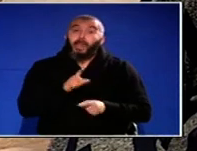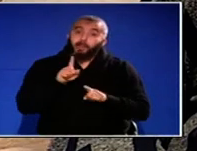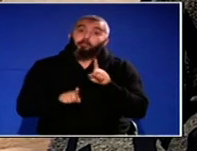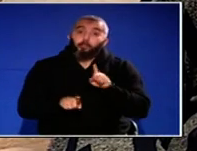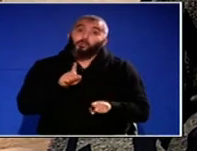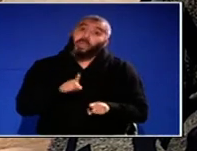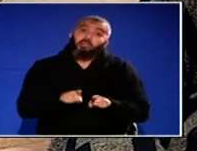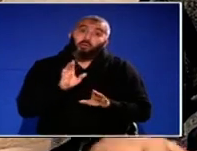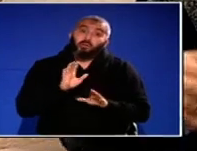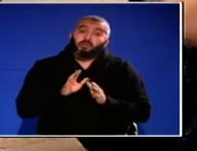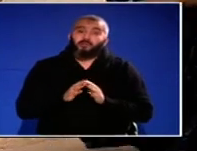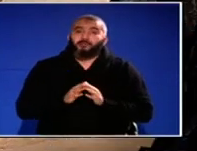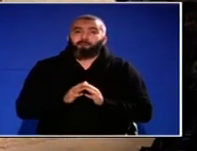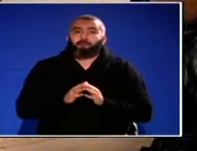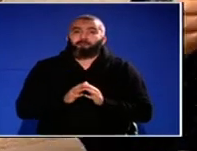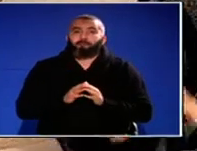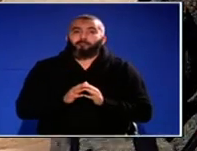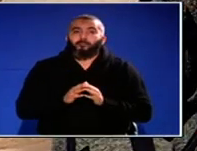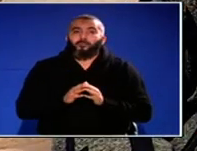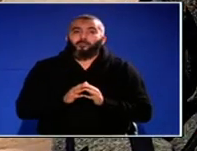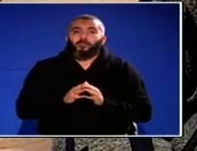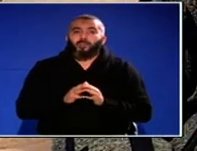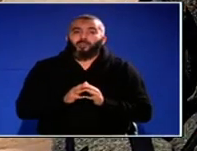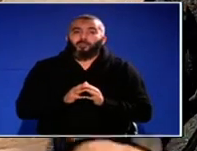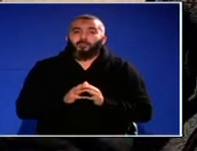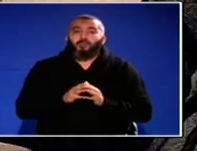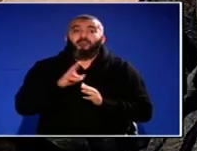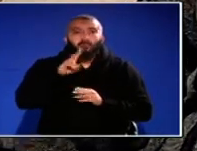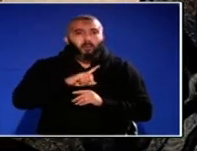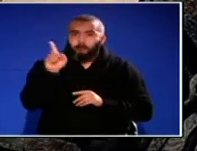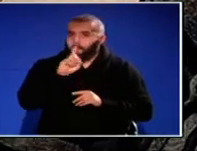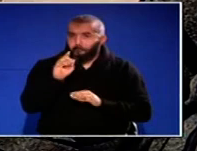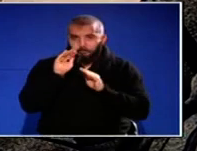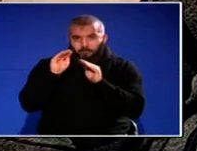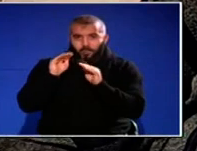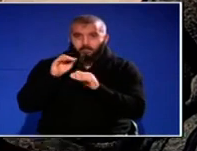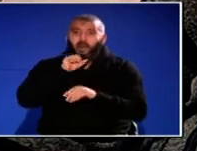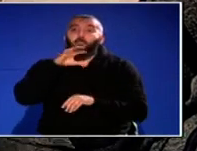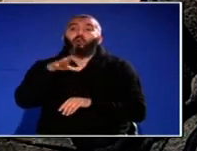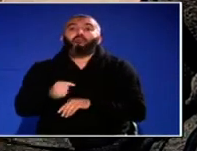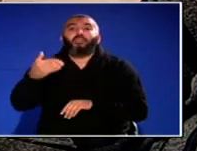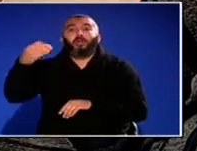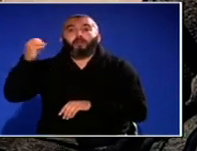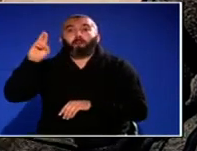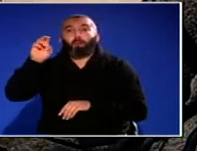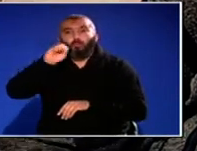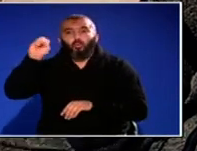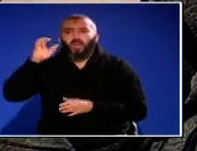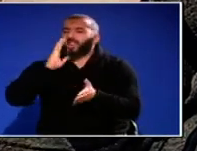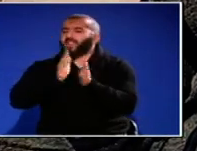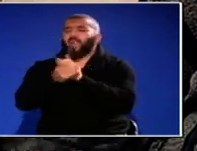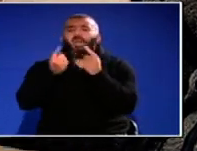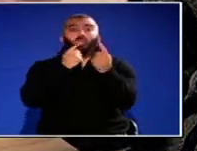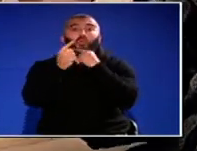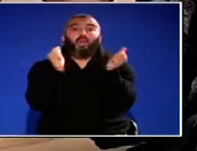هذا الأمر هذا صحيح، هو ليس كما وكلم الله موسى تكليمه، ولكن كل واحد فينا فهو يكلم ربه سبحانه وتعالى في هذه